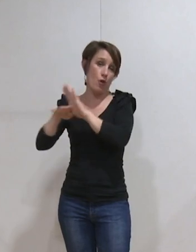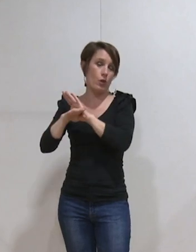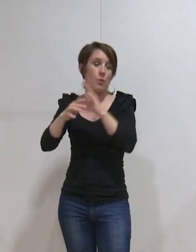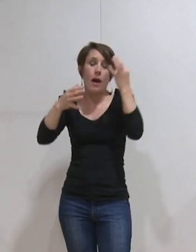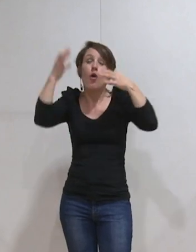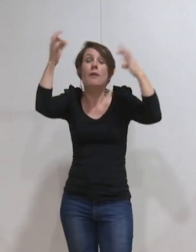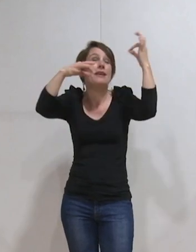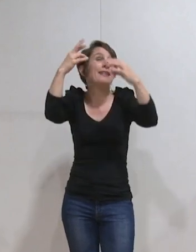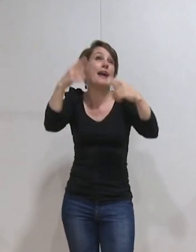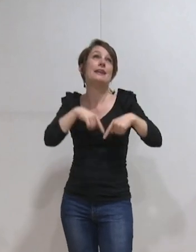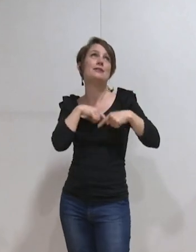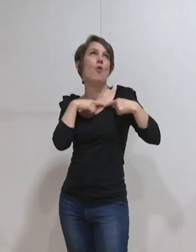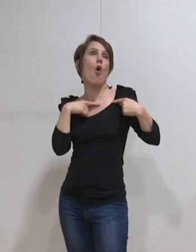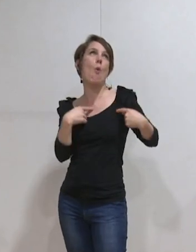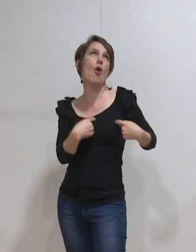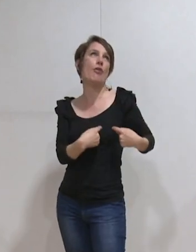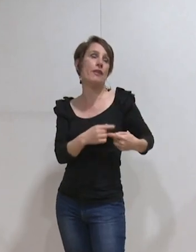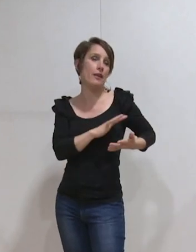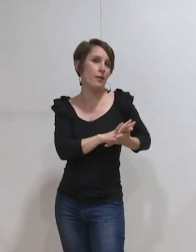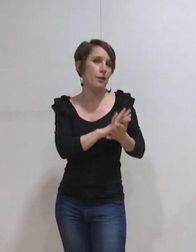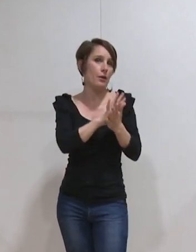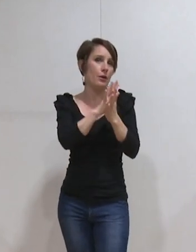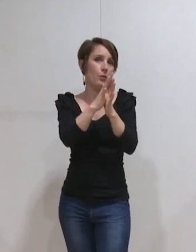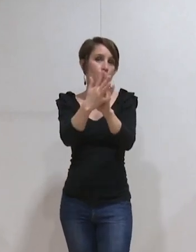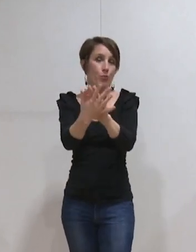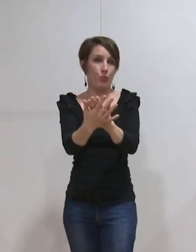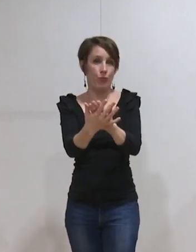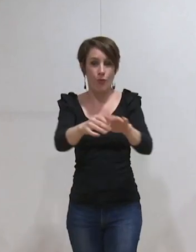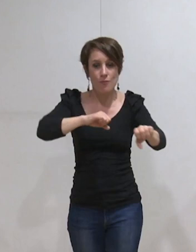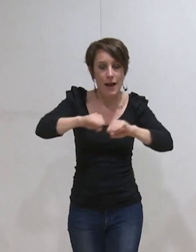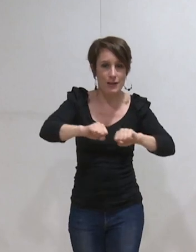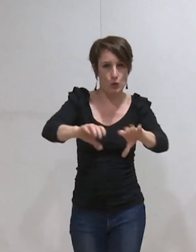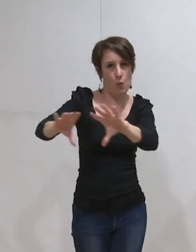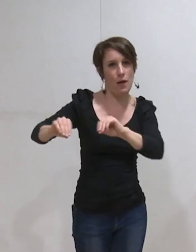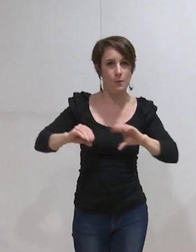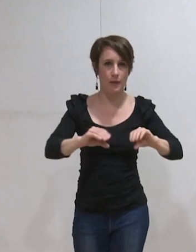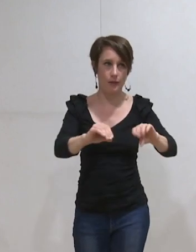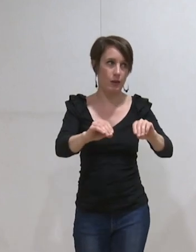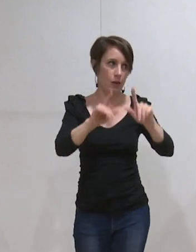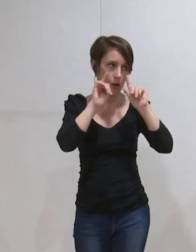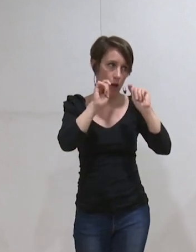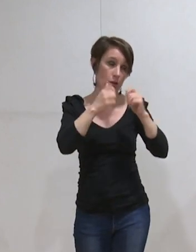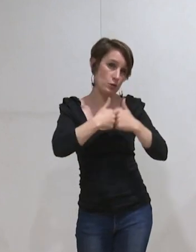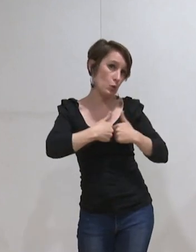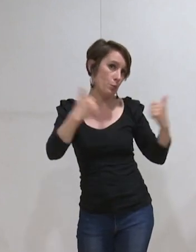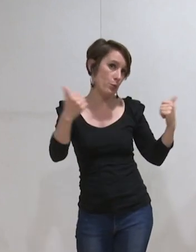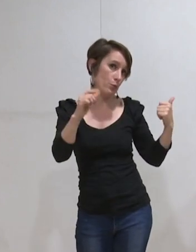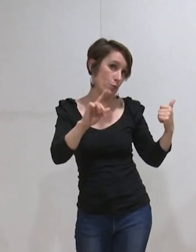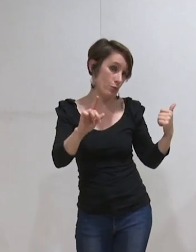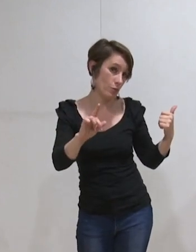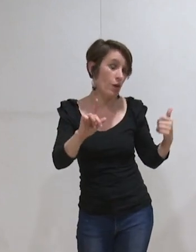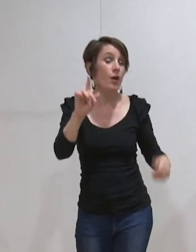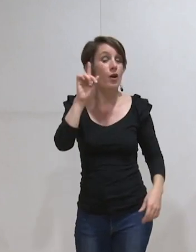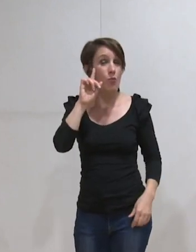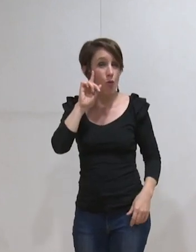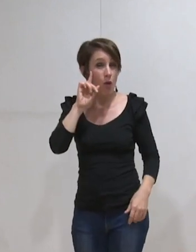radicalité pragmatique c'est des beaux mots hein attention à ne pas faire un trop gros écart selon le dictionnaire